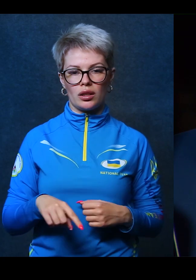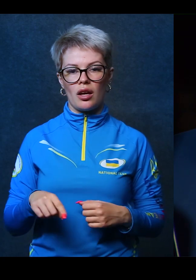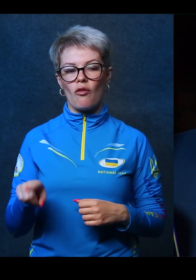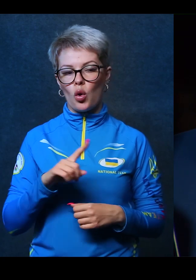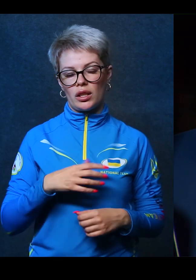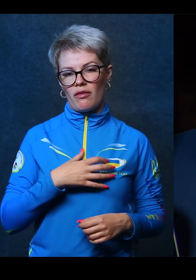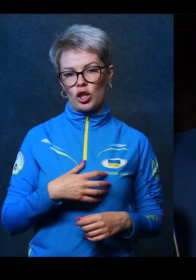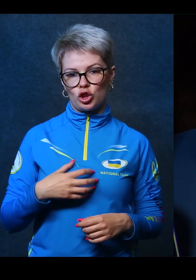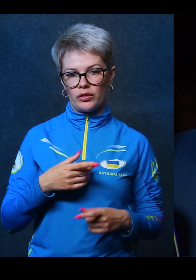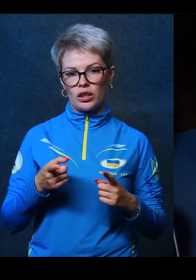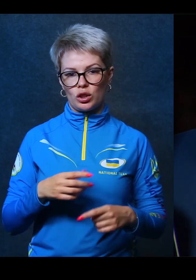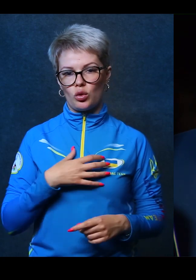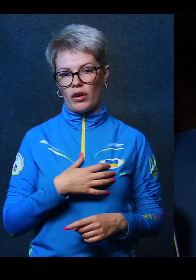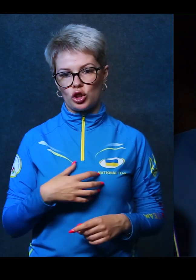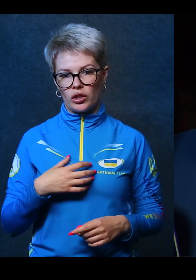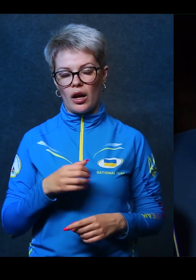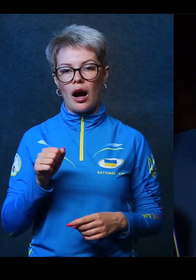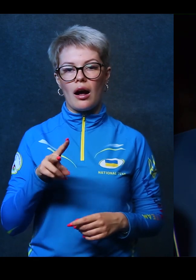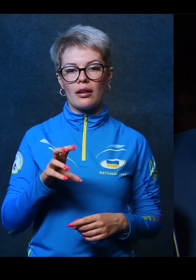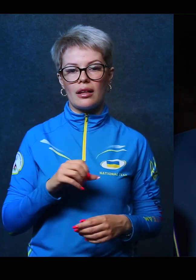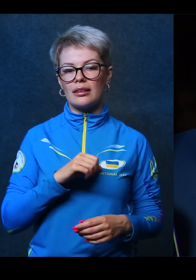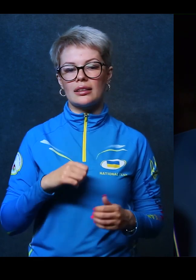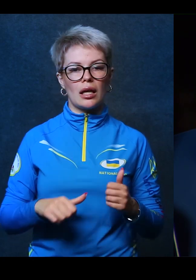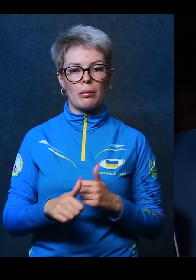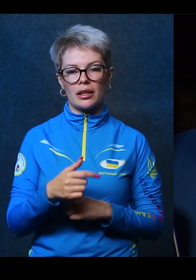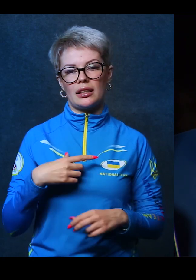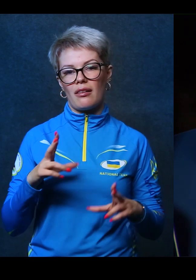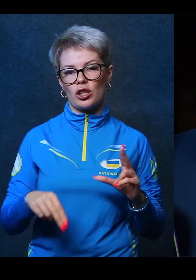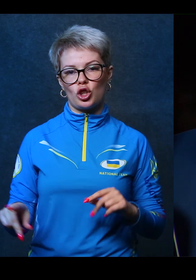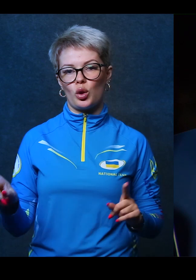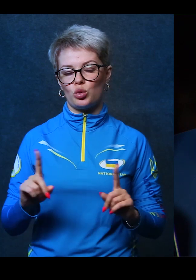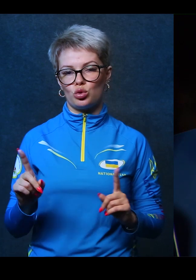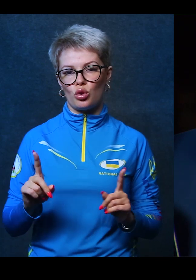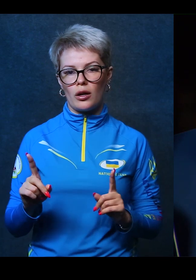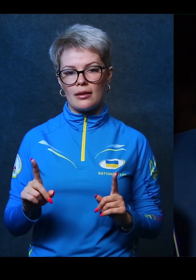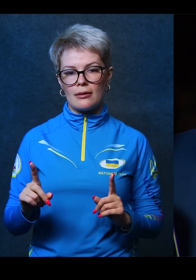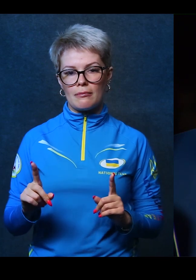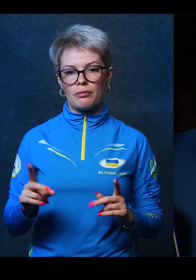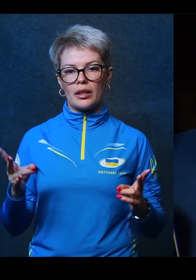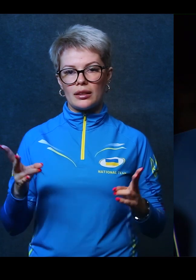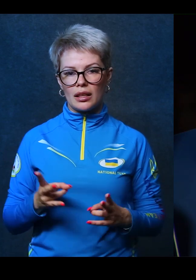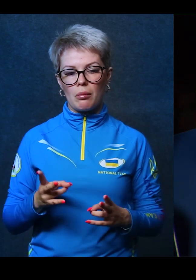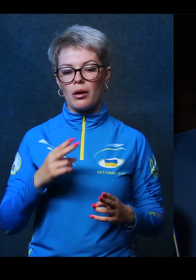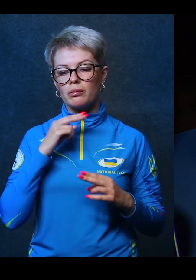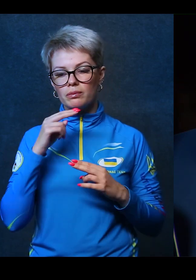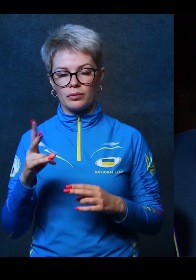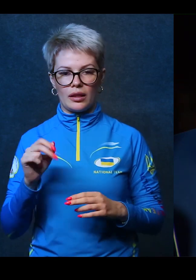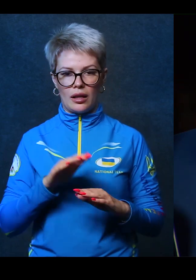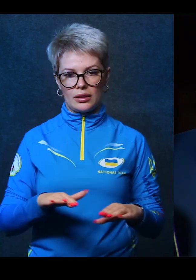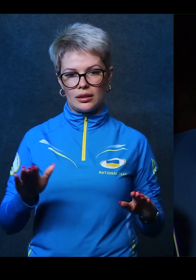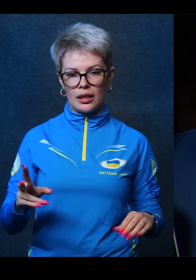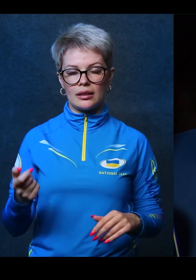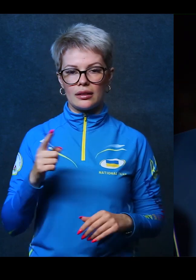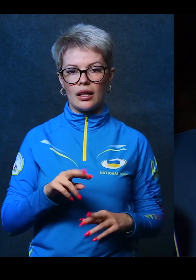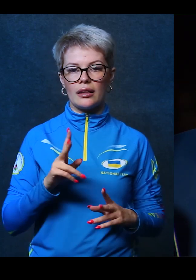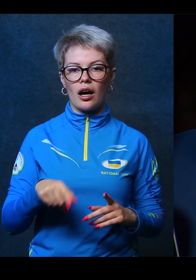вони важливі, дійсно вони важливі. Але насамперед я вважаю, що треба звертати увагу на дітей, на